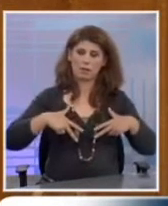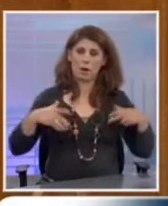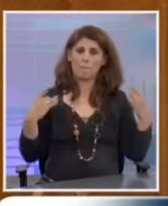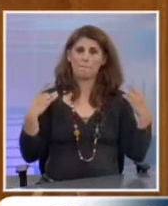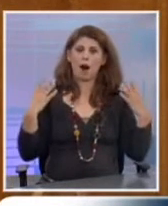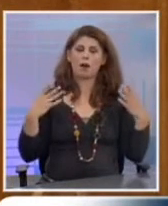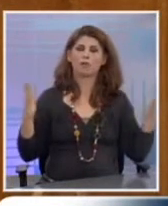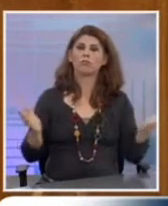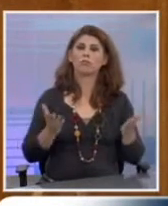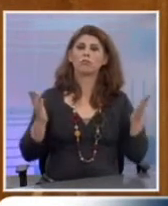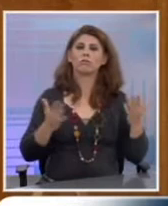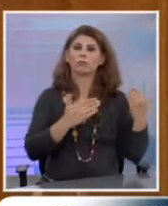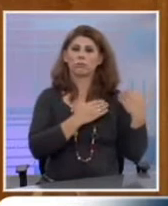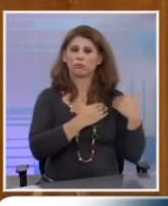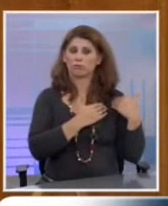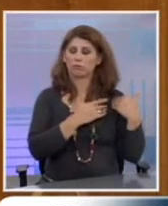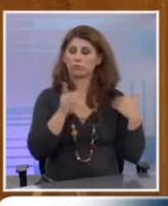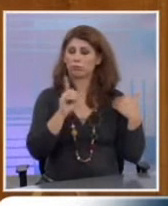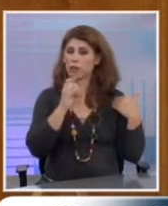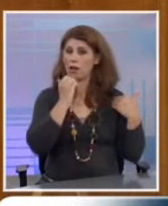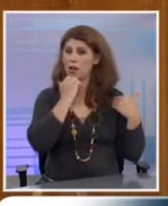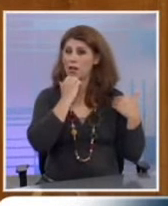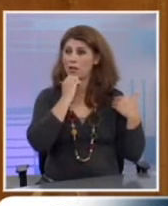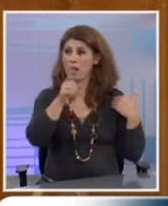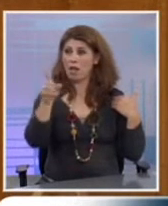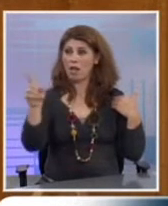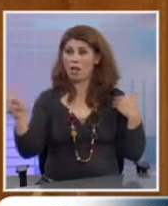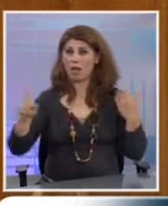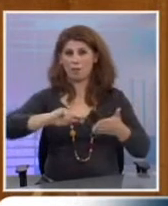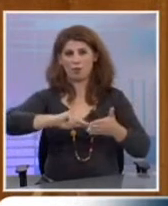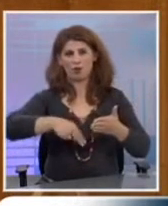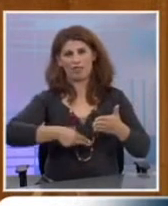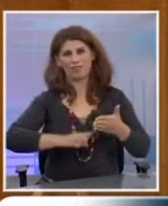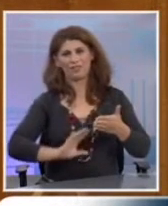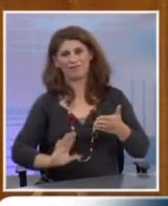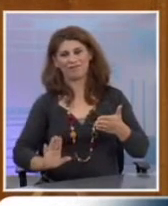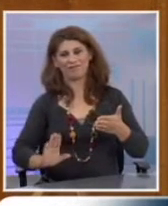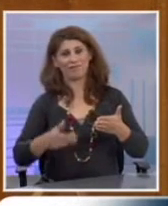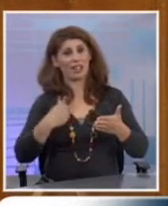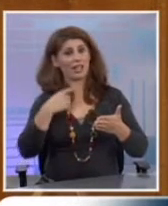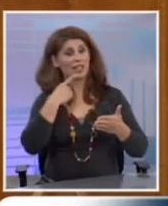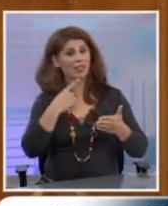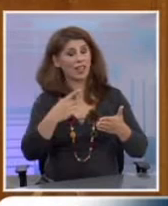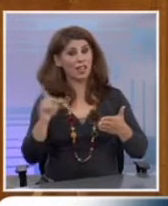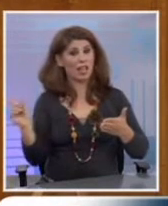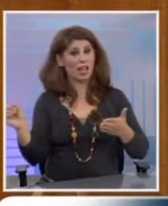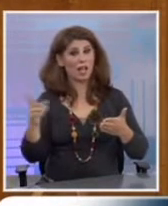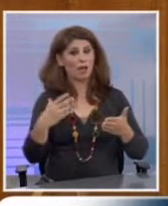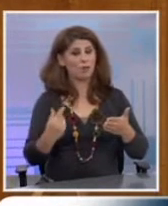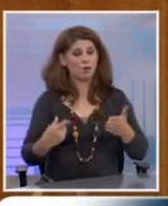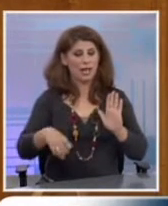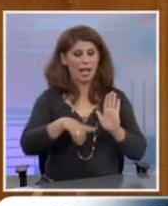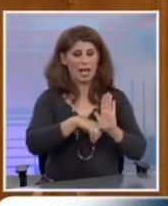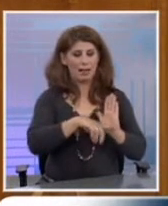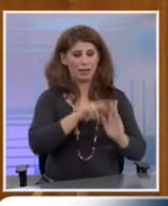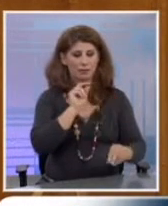από οποιαδήποτε ευθύνη. Έχουν βάλει και αυτοί τις υπογραφές τους. Και θα έλεγα ότι και εκείνοι που έδωσαν αρνητική ψήφο